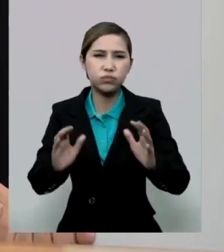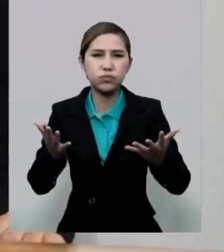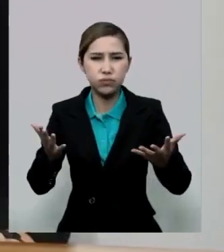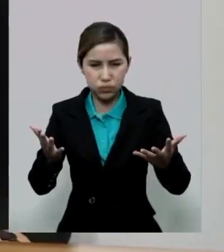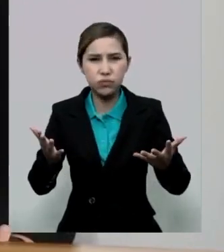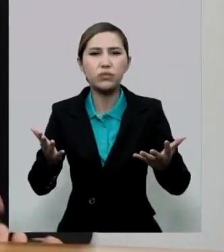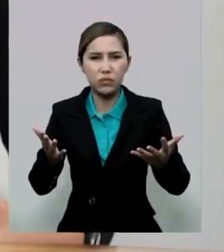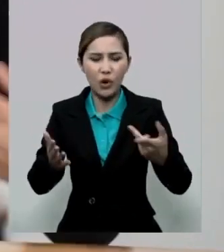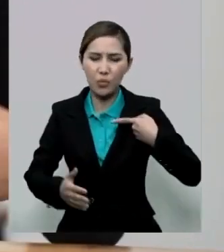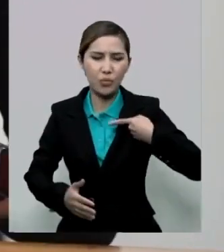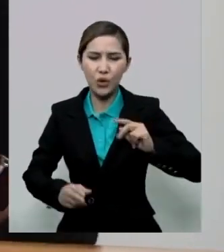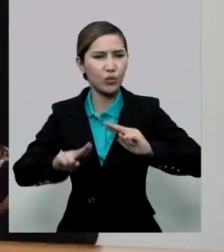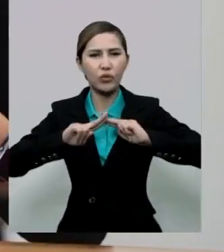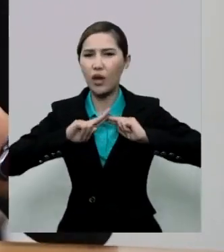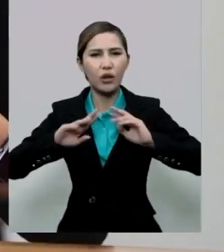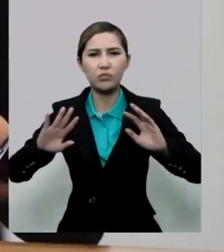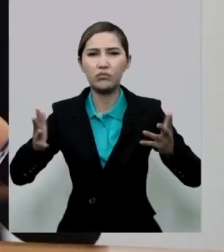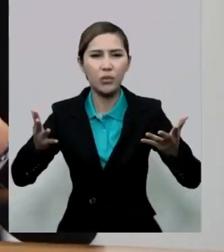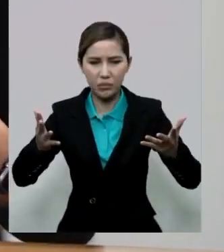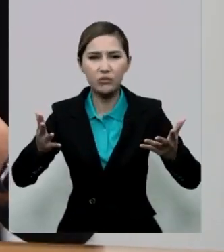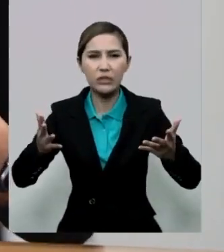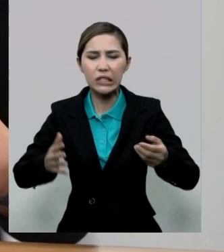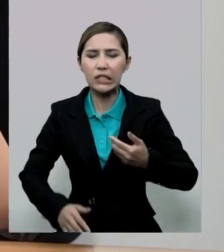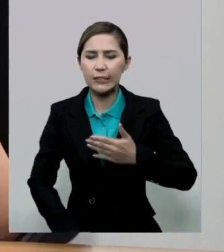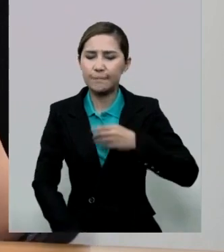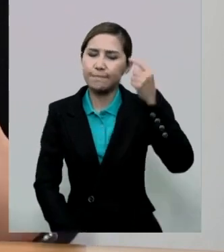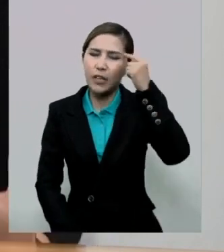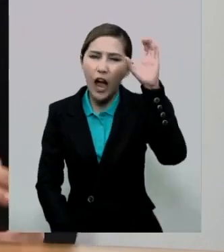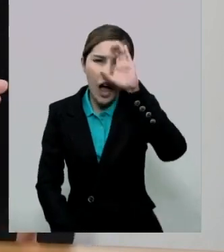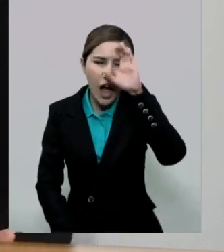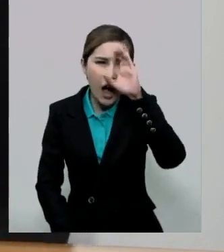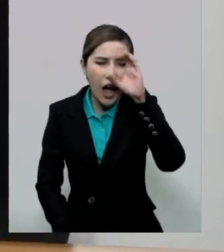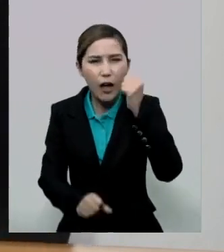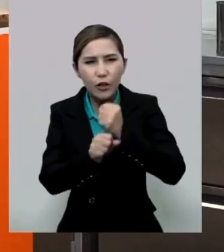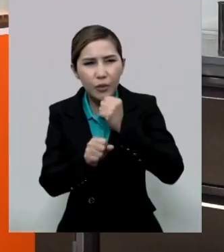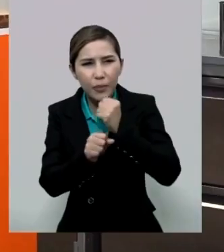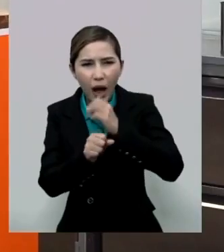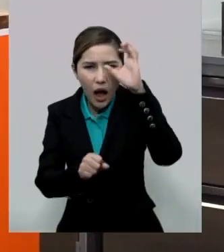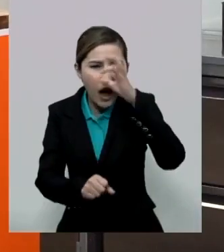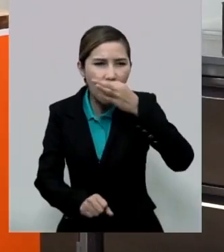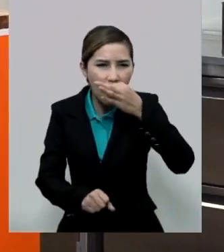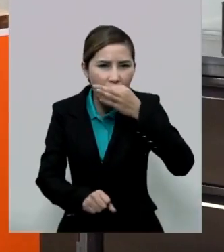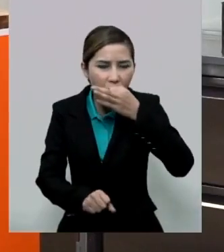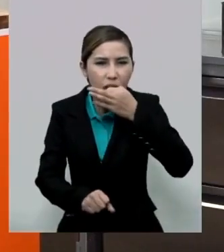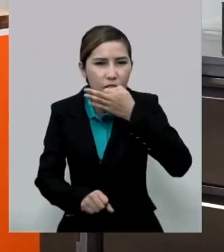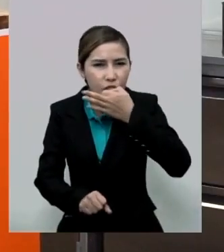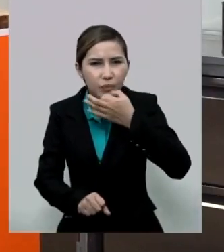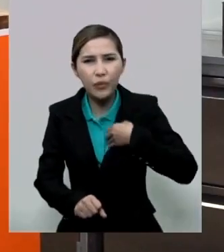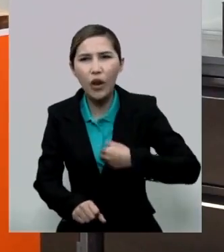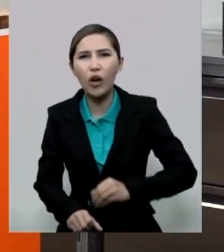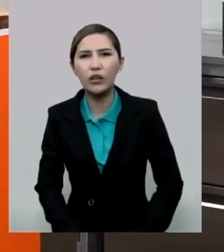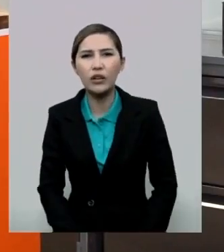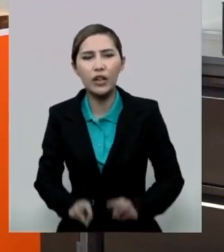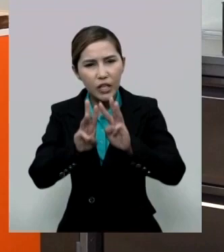ะแล้วมันไม่ได้เกิดประโยชน์กับตัวเราอย่างเงี้ยค่ะก็เลยคิดว่าอยากหางานทำก็เลยลองเซิร์ชในอินเ